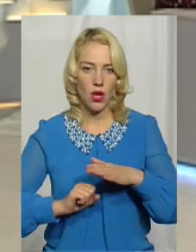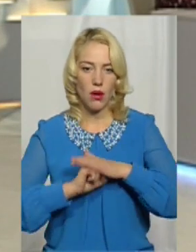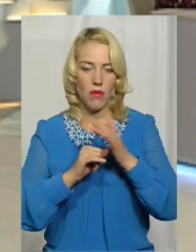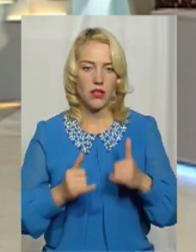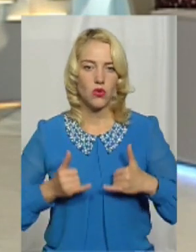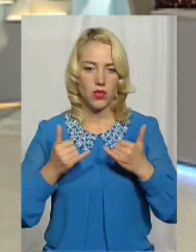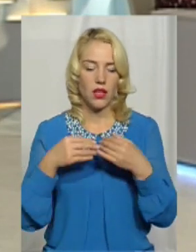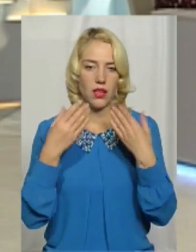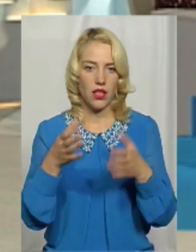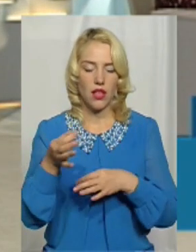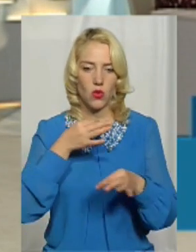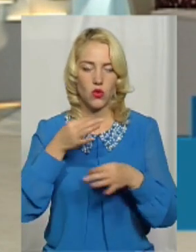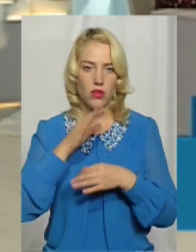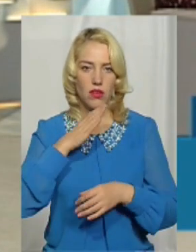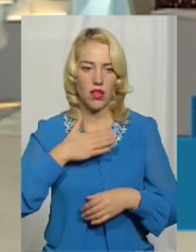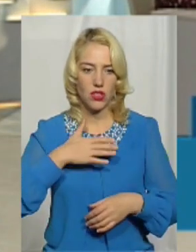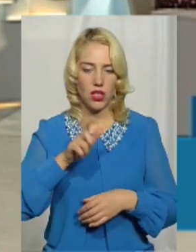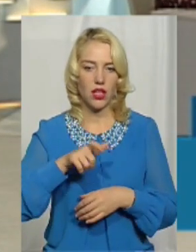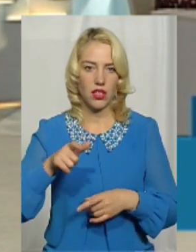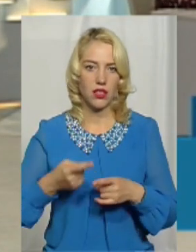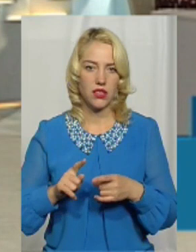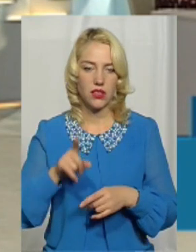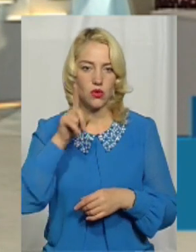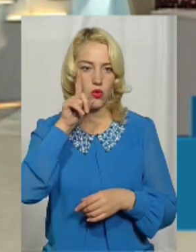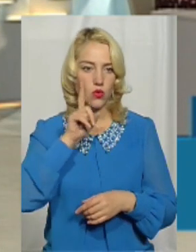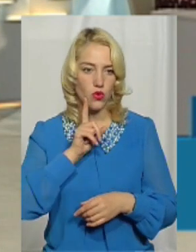для надання консультацій нашим клієнтам, їм дуже зручно